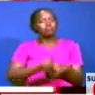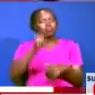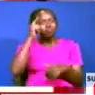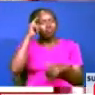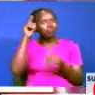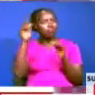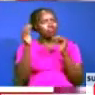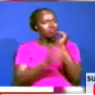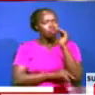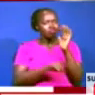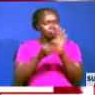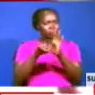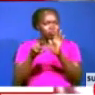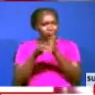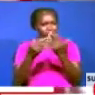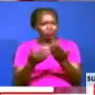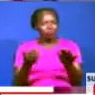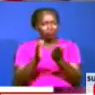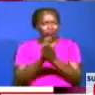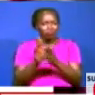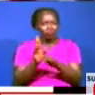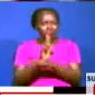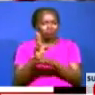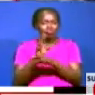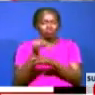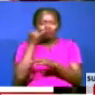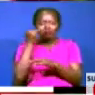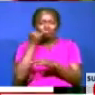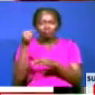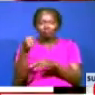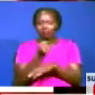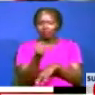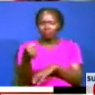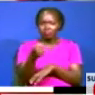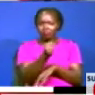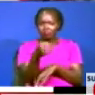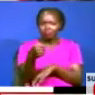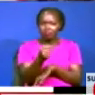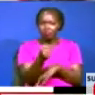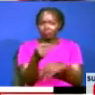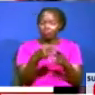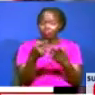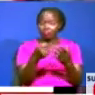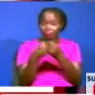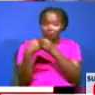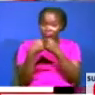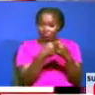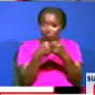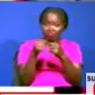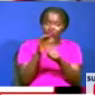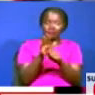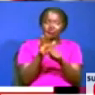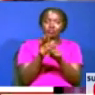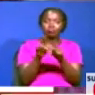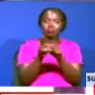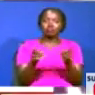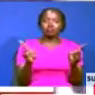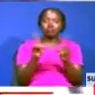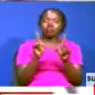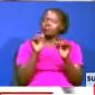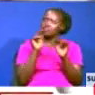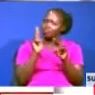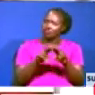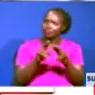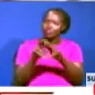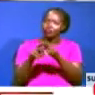mabaya kama kuingia kwenye miadarati, kwenye vichochoro. Sasa hiyo inatupa changamoto kubwa kama sisi, inabidi tukae chini na